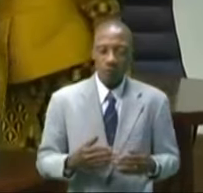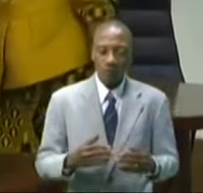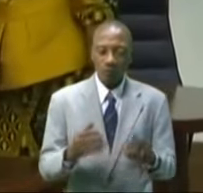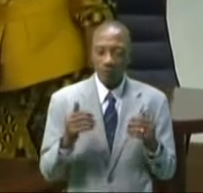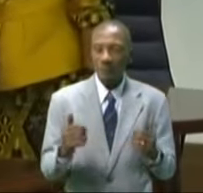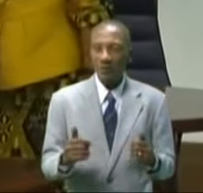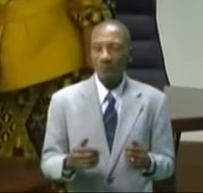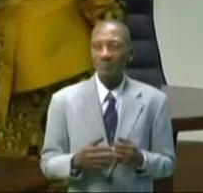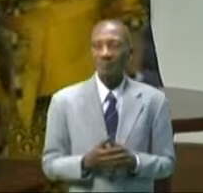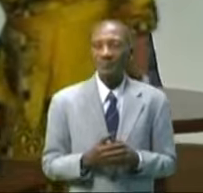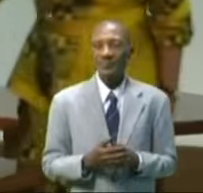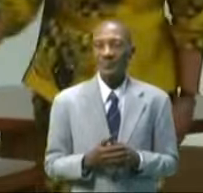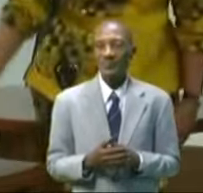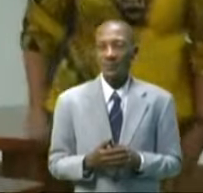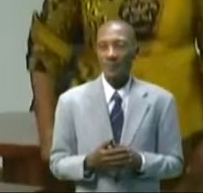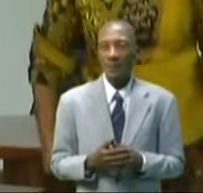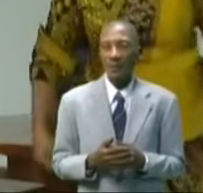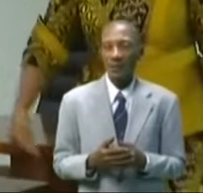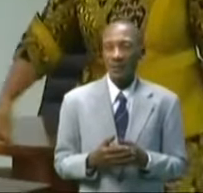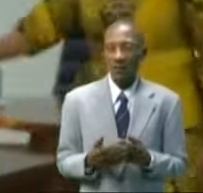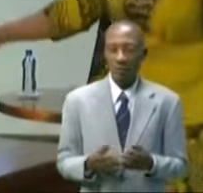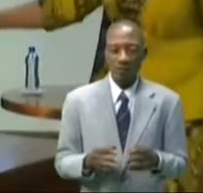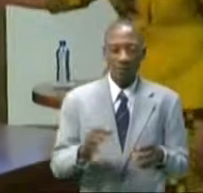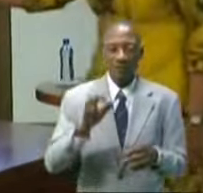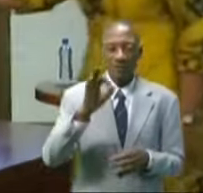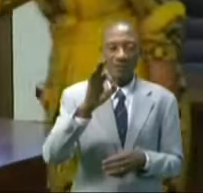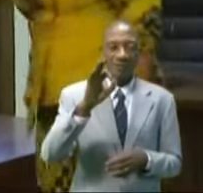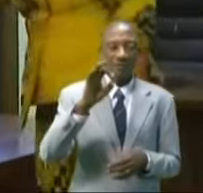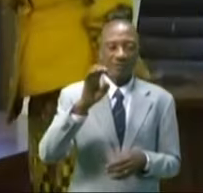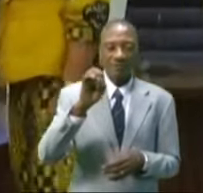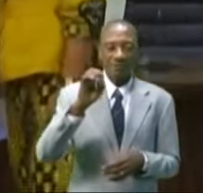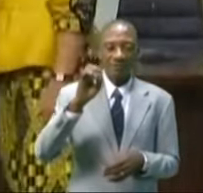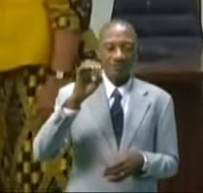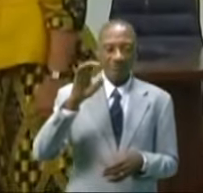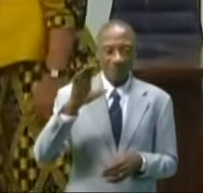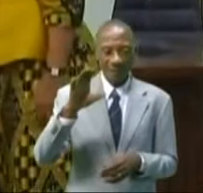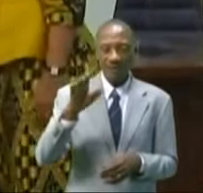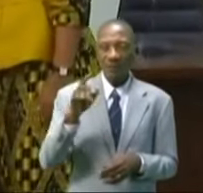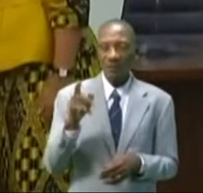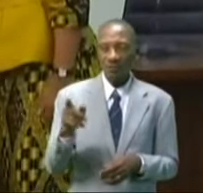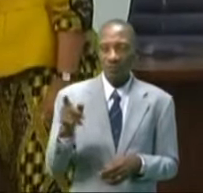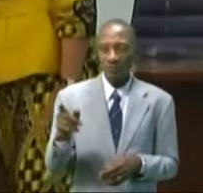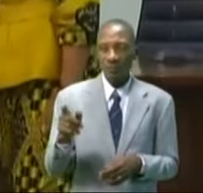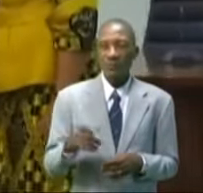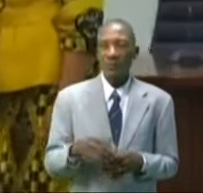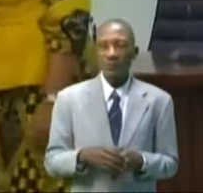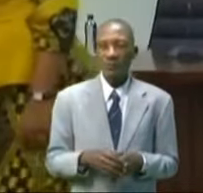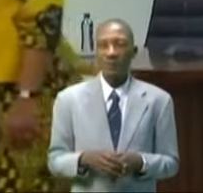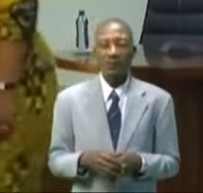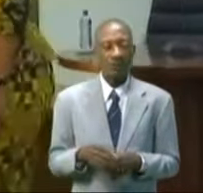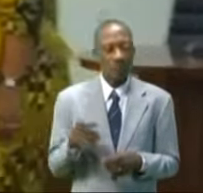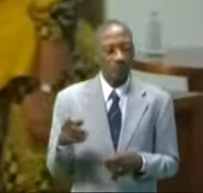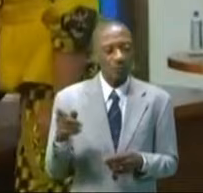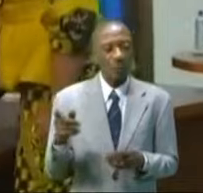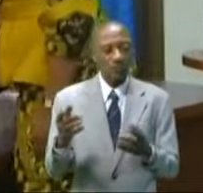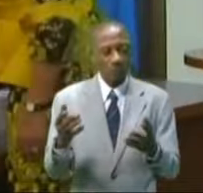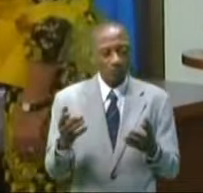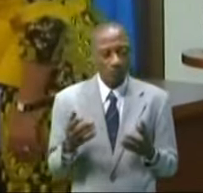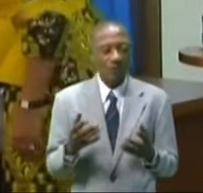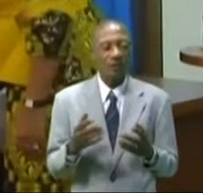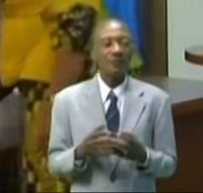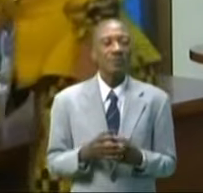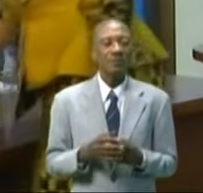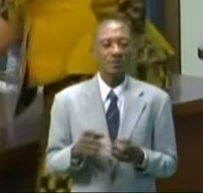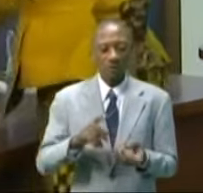Fédération des entreprises du Congo, FEC, en face de la chef du gouvernement, le patronat congolais est préoccupé par l'amélioration